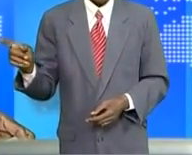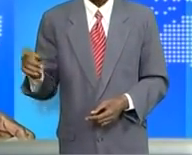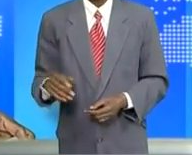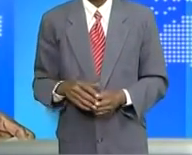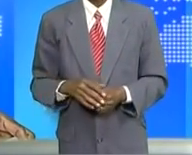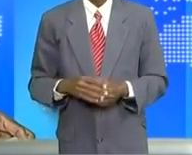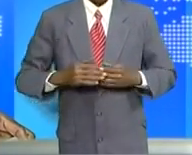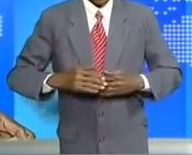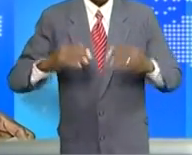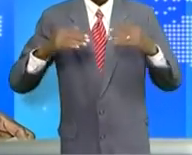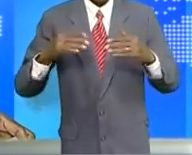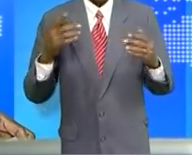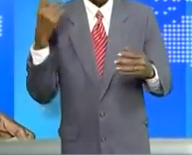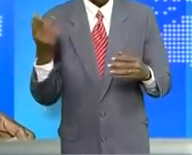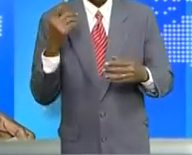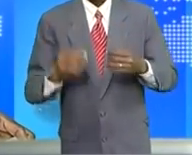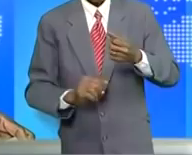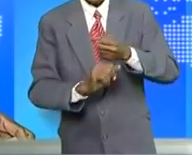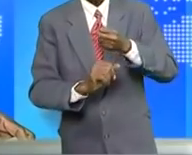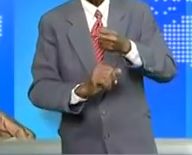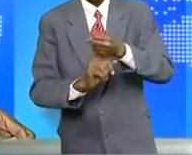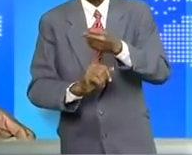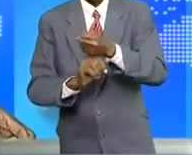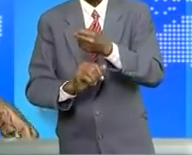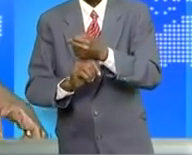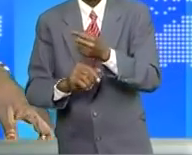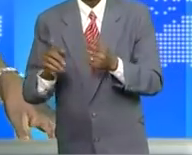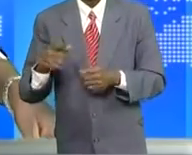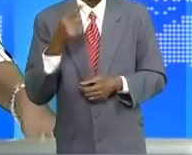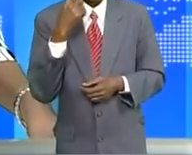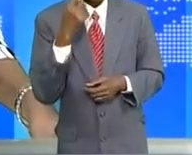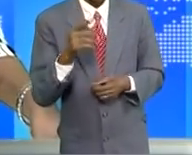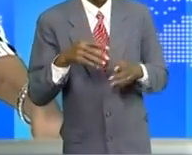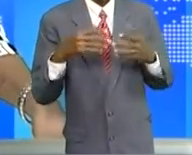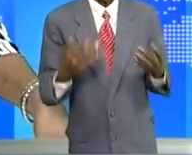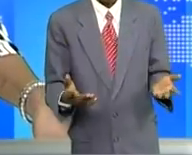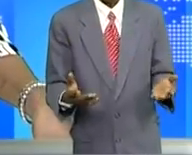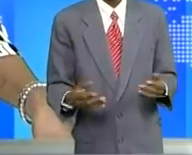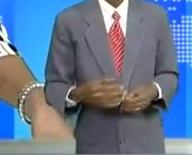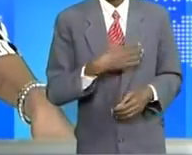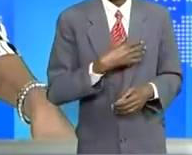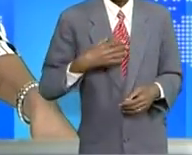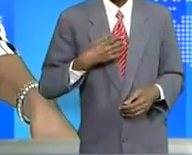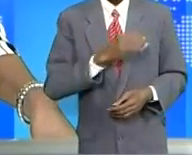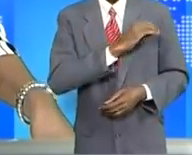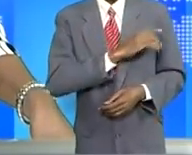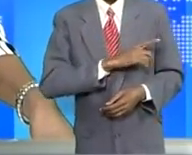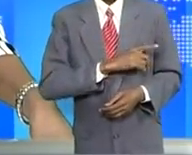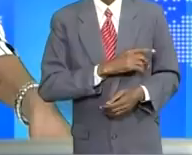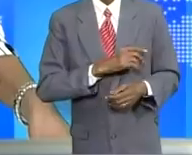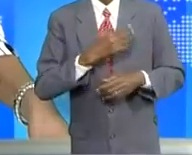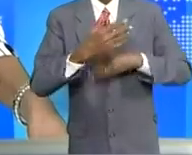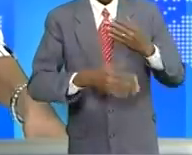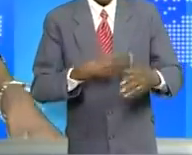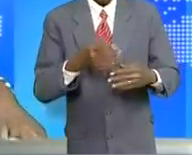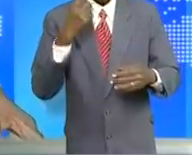longueur de 2400 km. La cérémonie s'est déroulée en présence du vice-premier ministre, ministre de l'Environnement et le